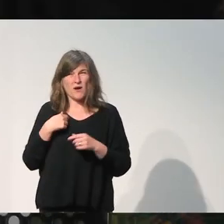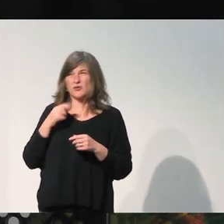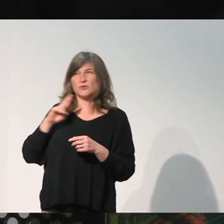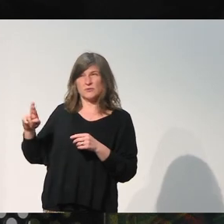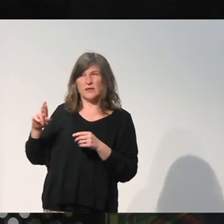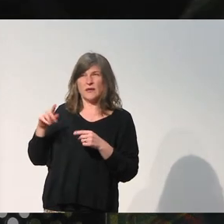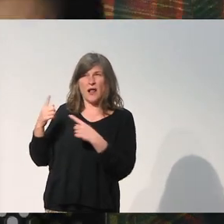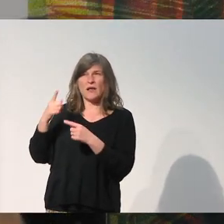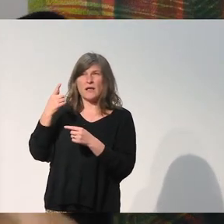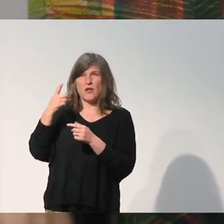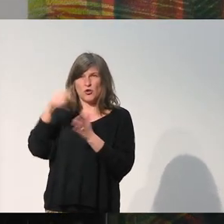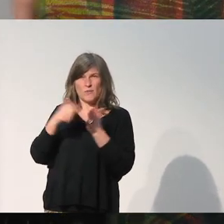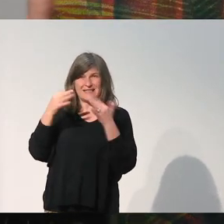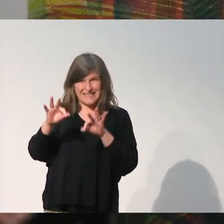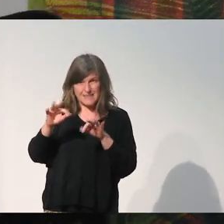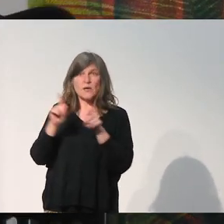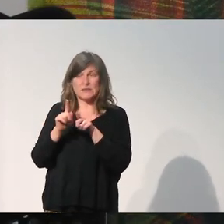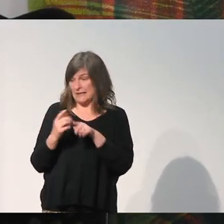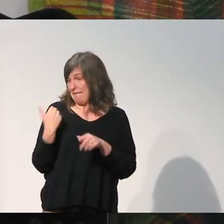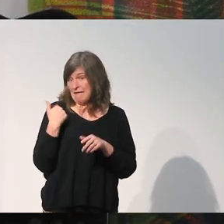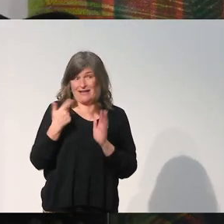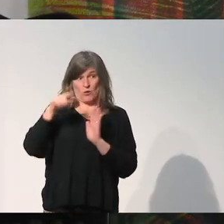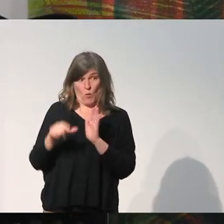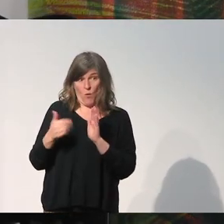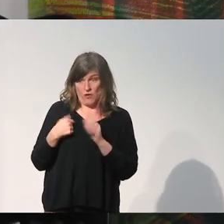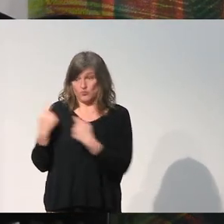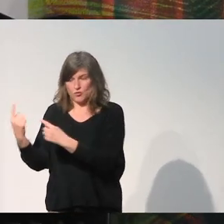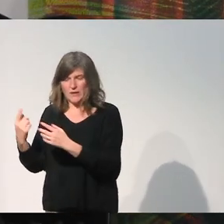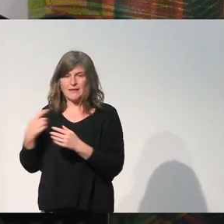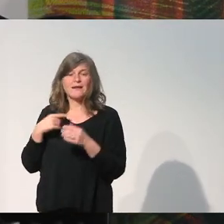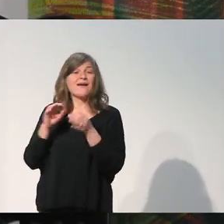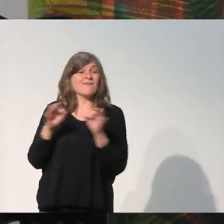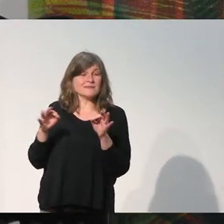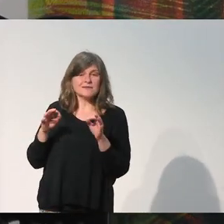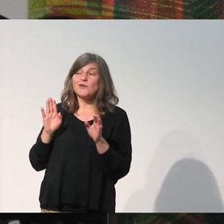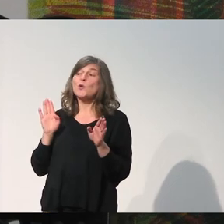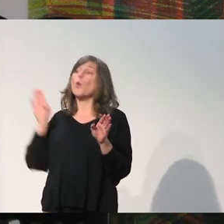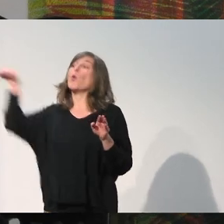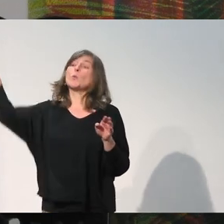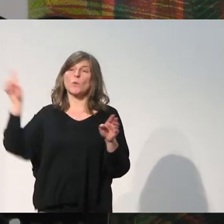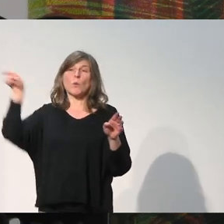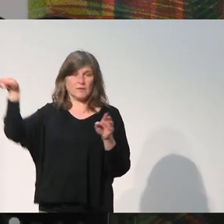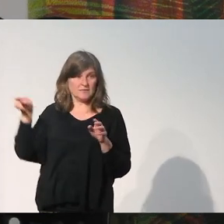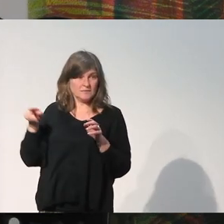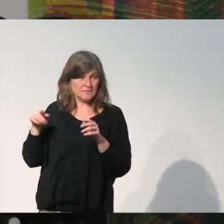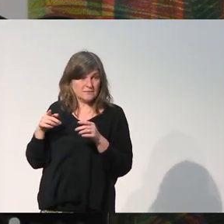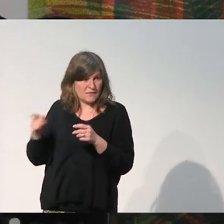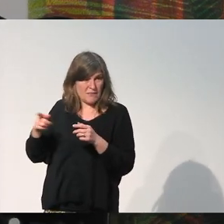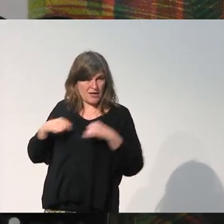c'était pour le livre, donc il y a 2 mois, et c'est fou de revoir à quel point cette phrase de l'autre côté est revenue dans le langage